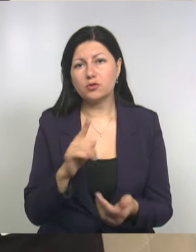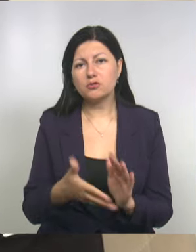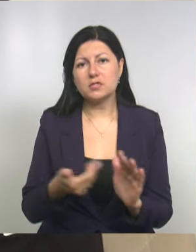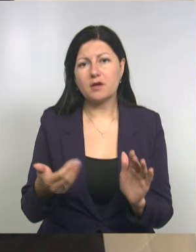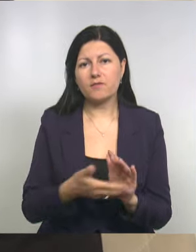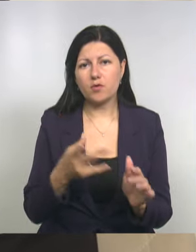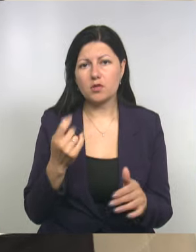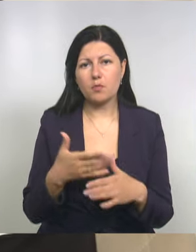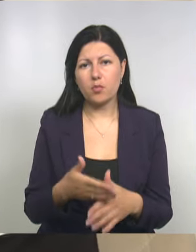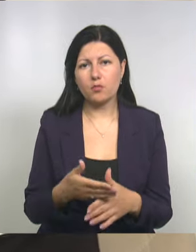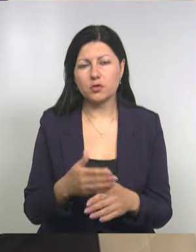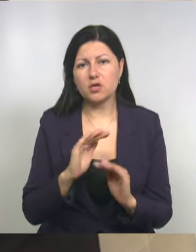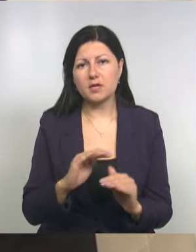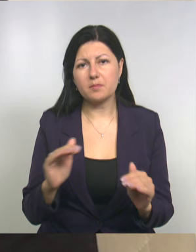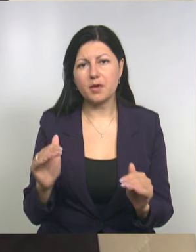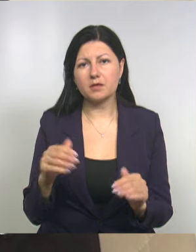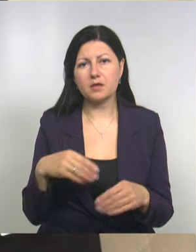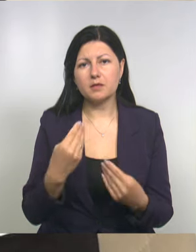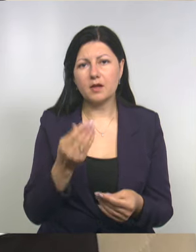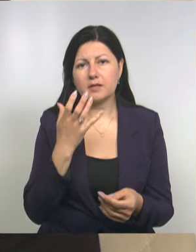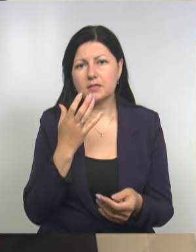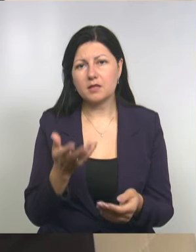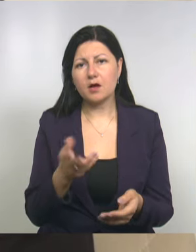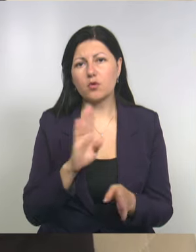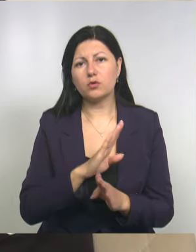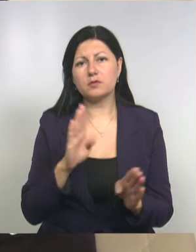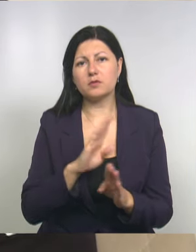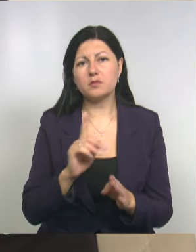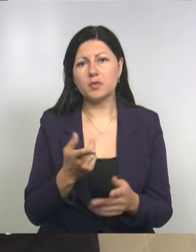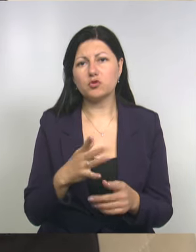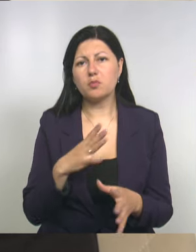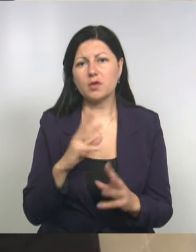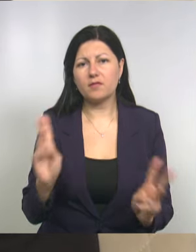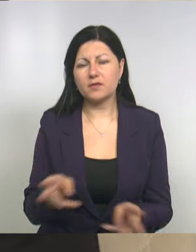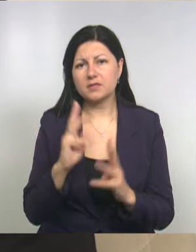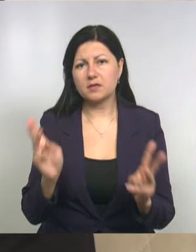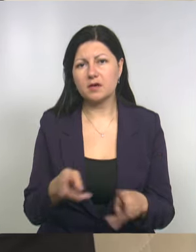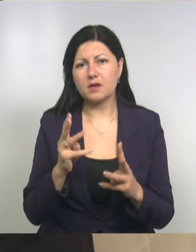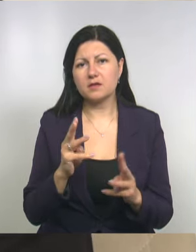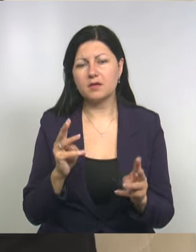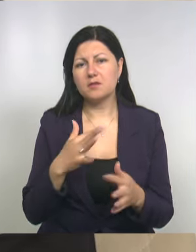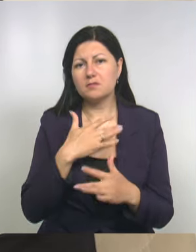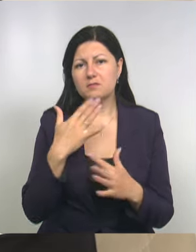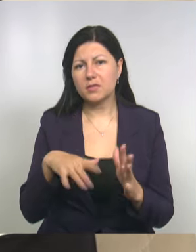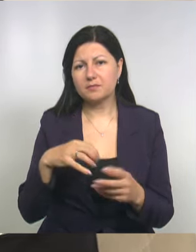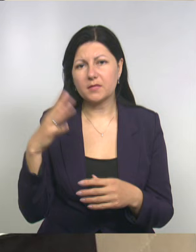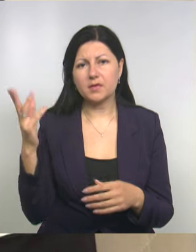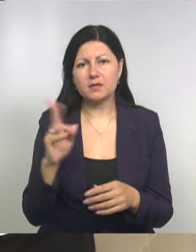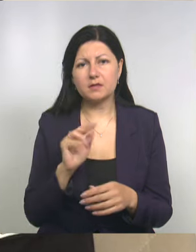на помощь, ребята ему дали кислород, потому что было возгорание, задымление большое было,